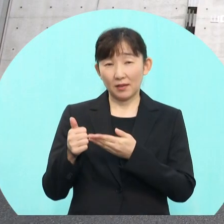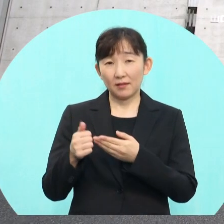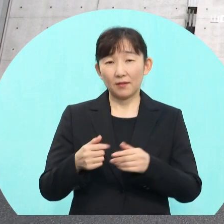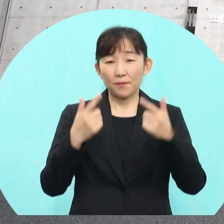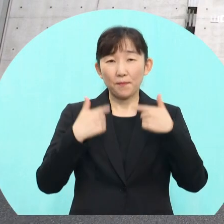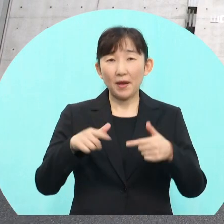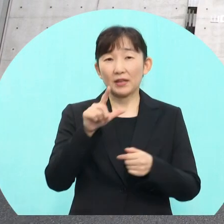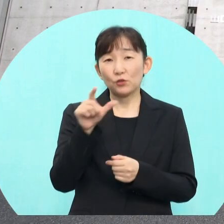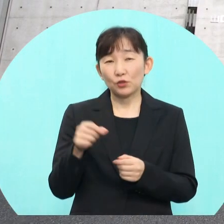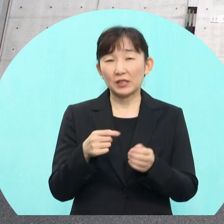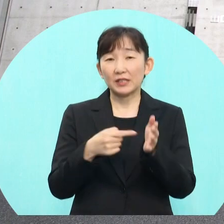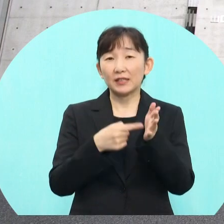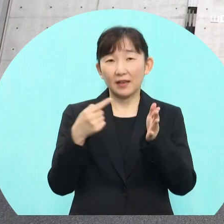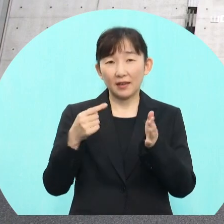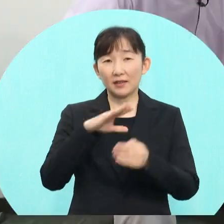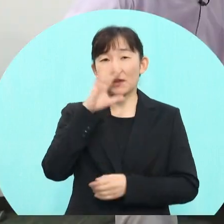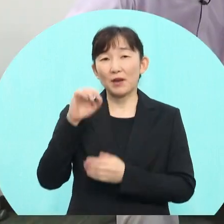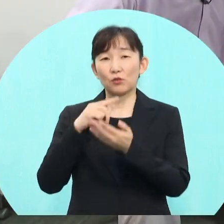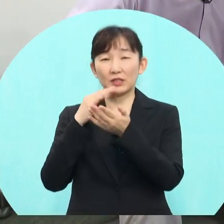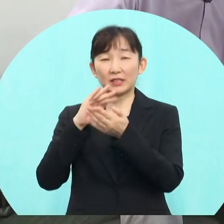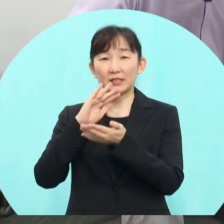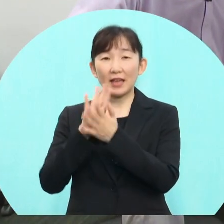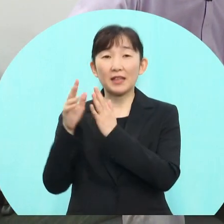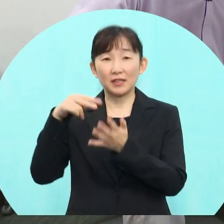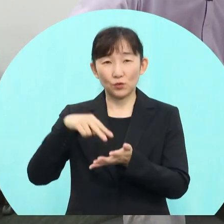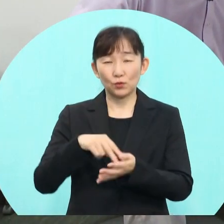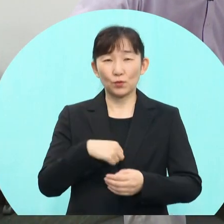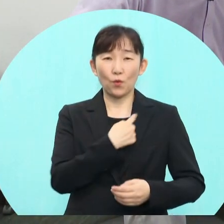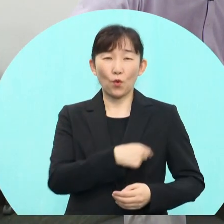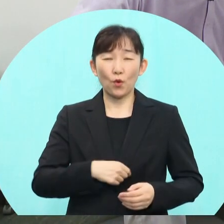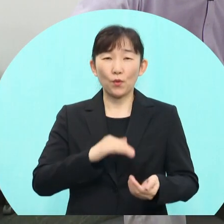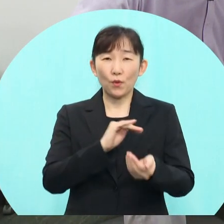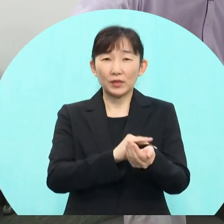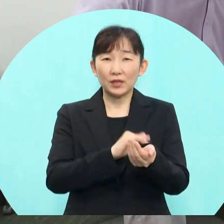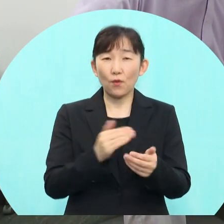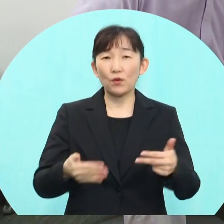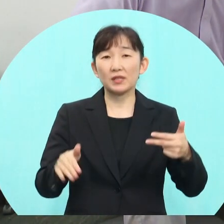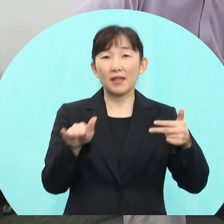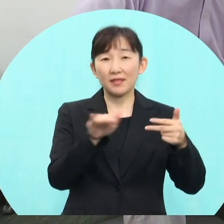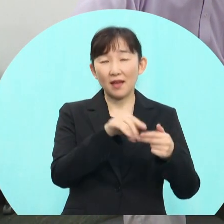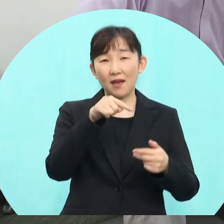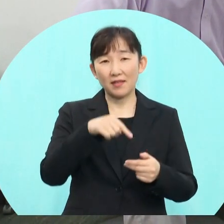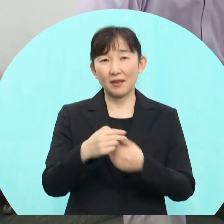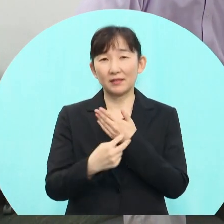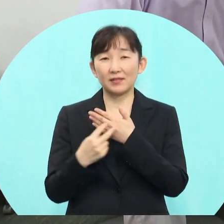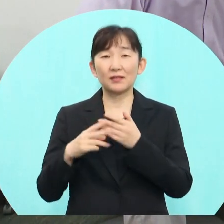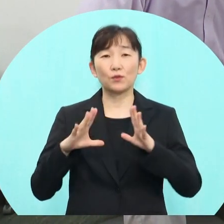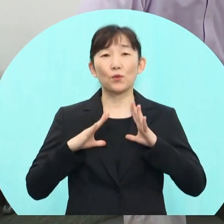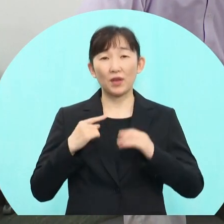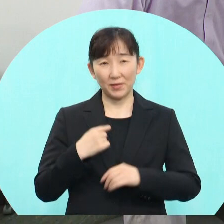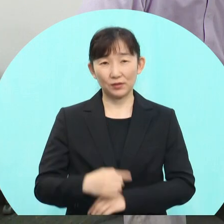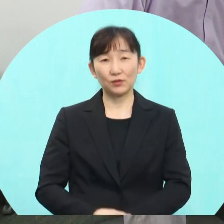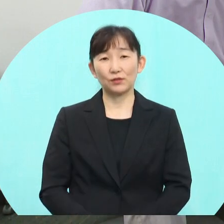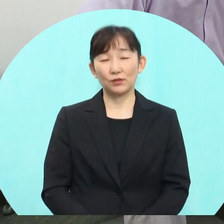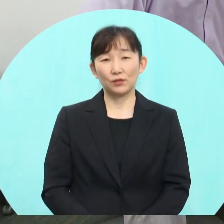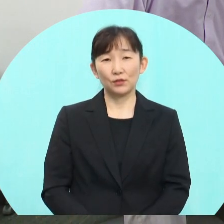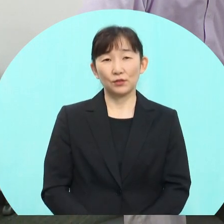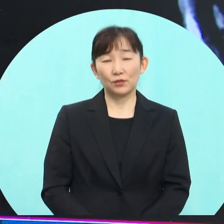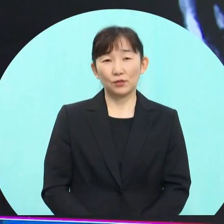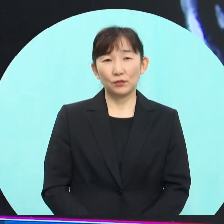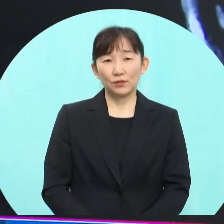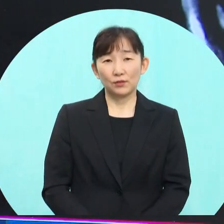阿部さんは月に一度、山口県立心の医療センターで診察を受けています。